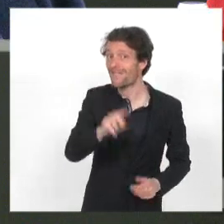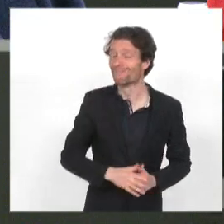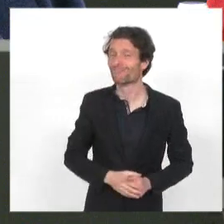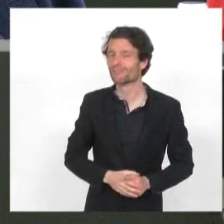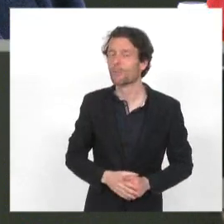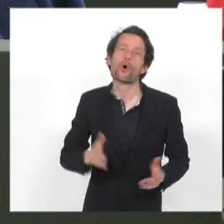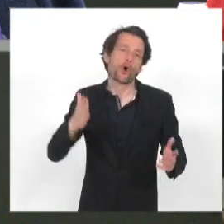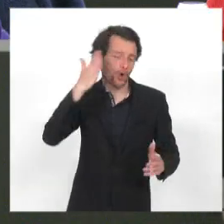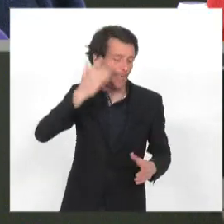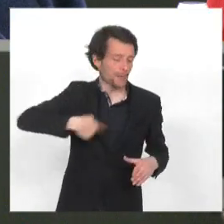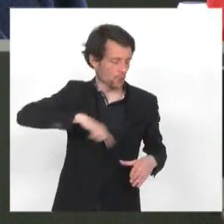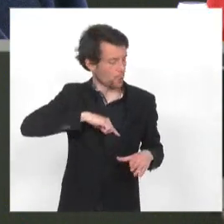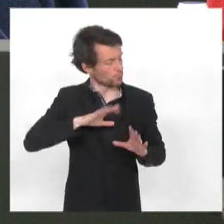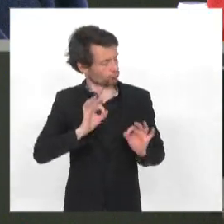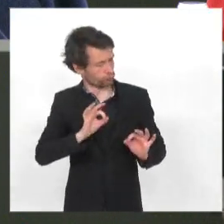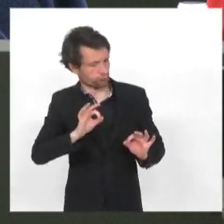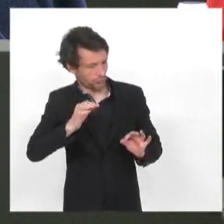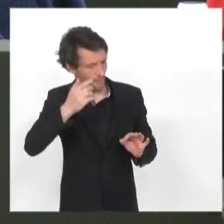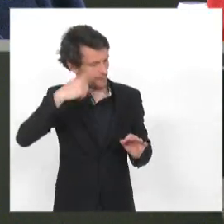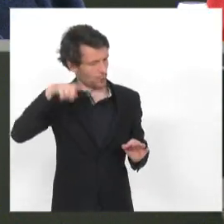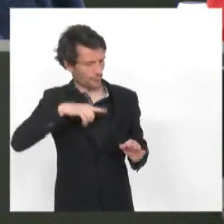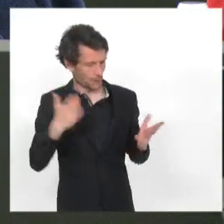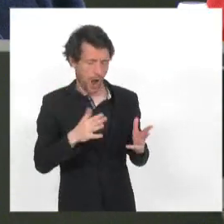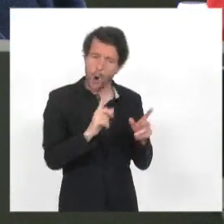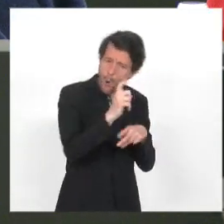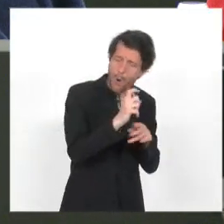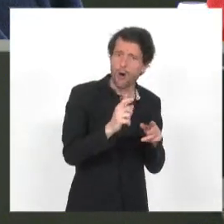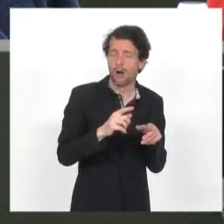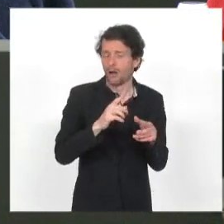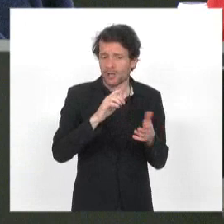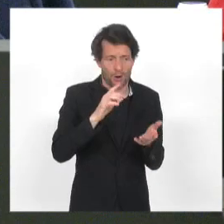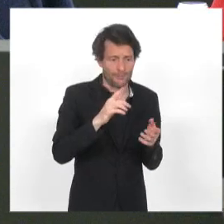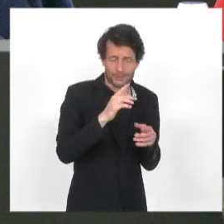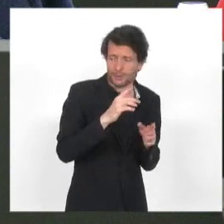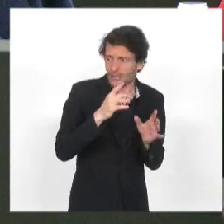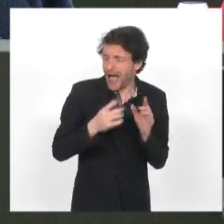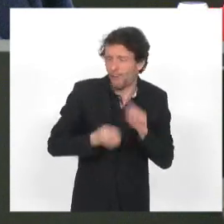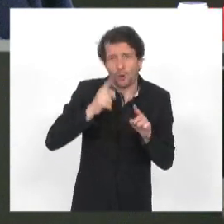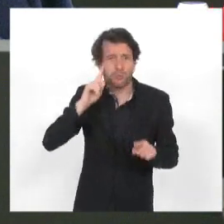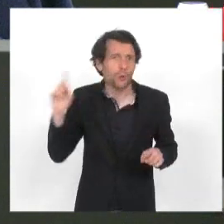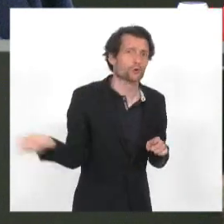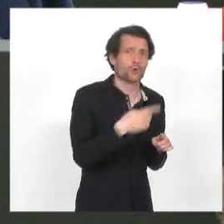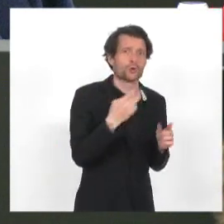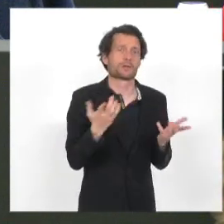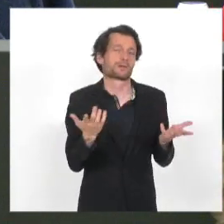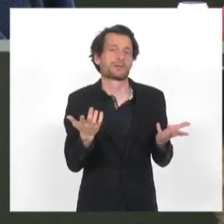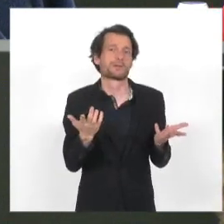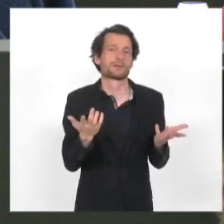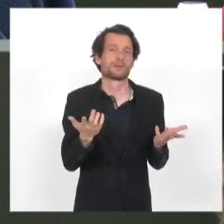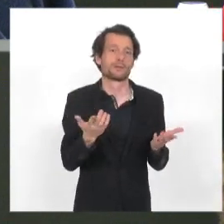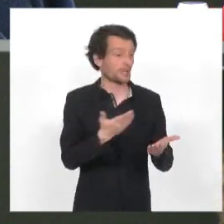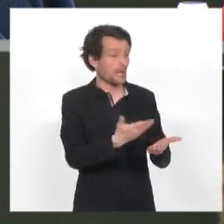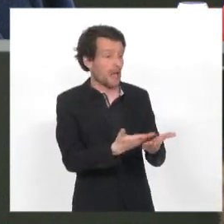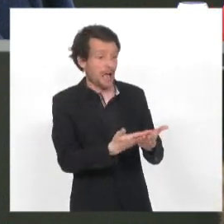notre credo, l'eau est un bien commun, public, vital et inaliénable. Sa disponibilité et qualité